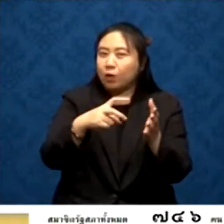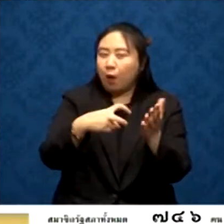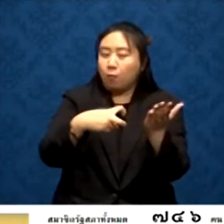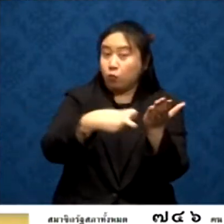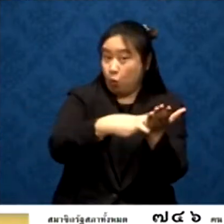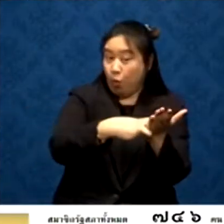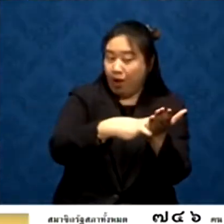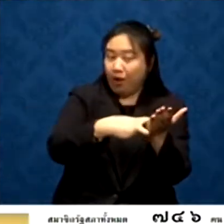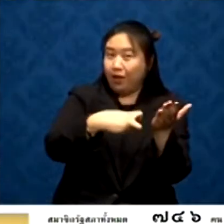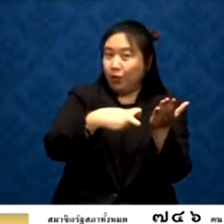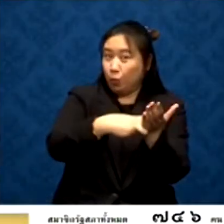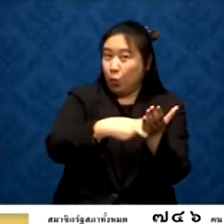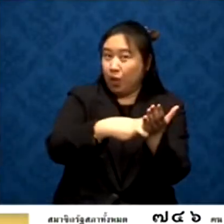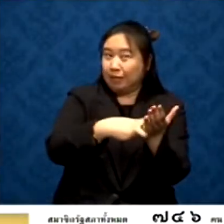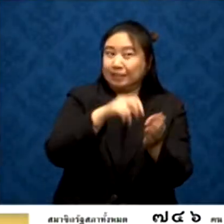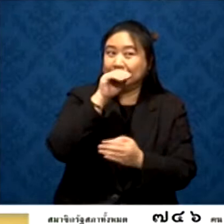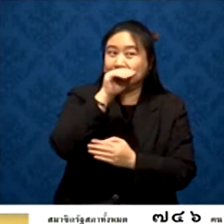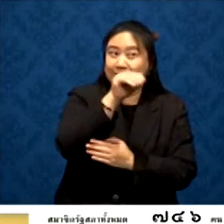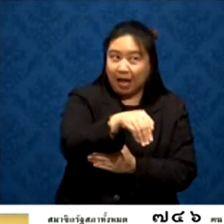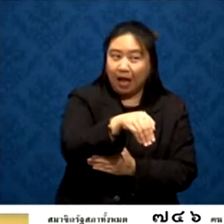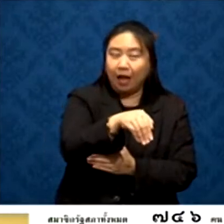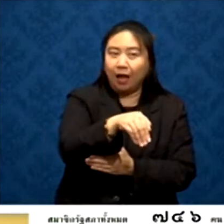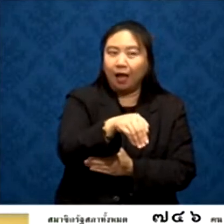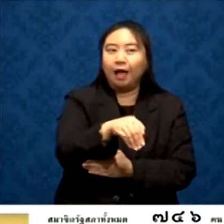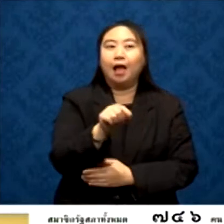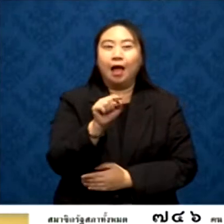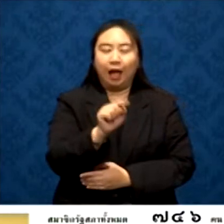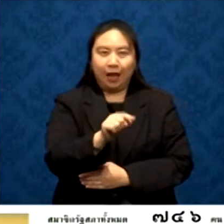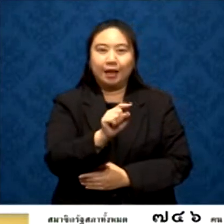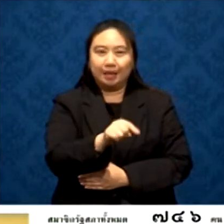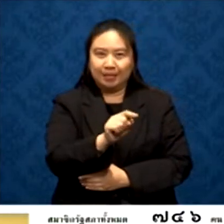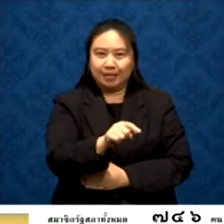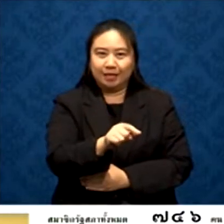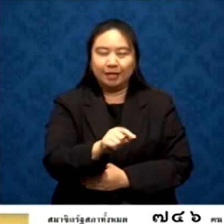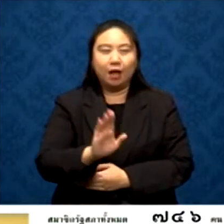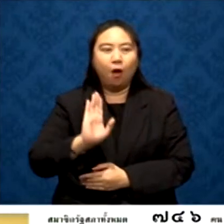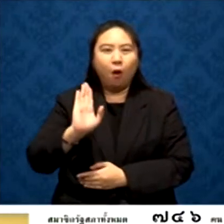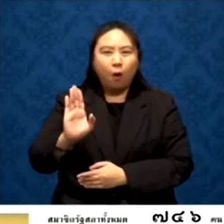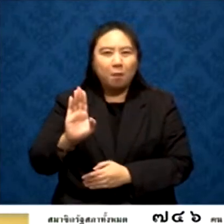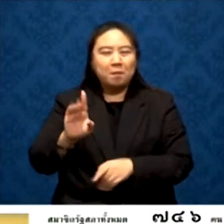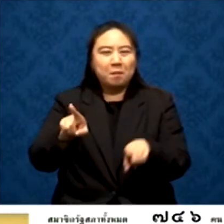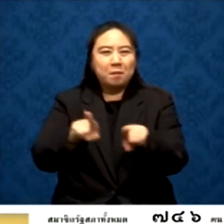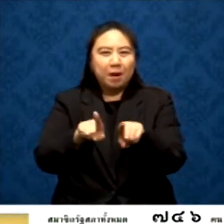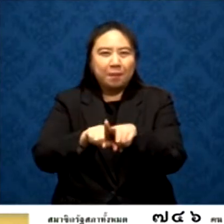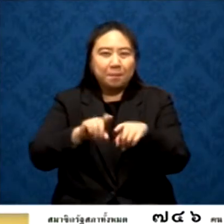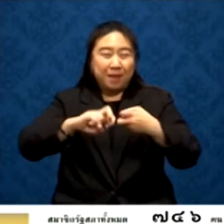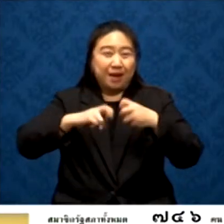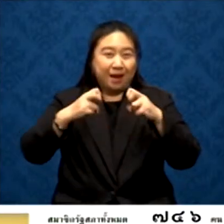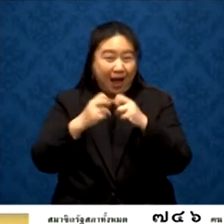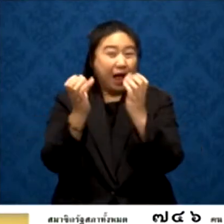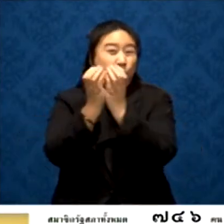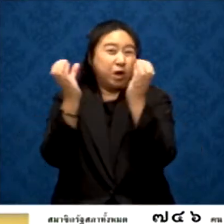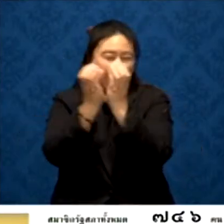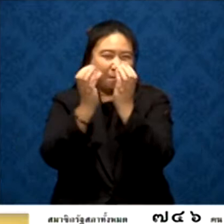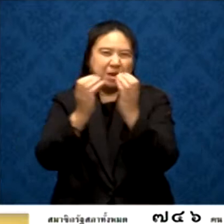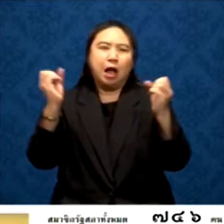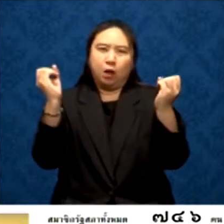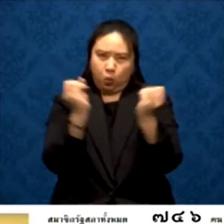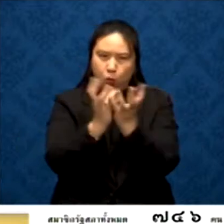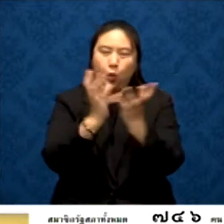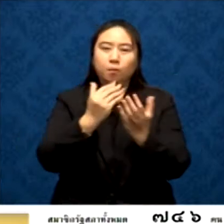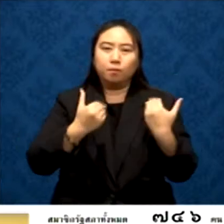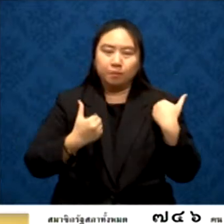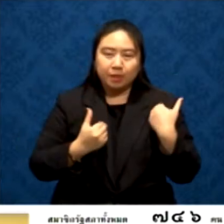างซึ่งเป็นความท้าทายของระบบคุณธรรมในระบบราชการของเราเป็